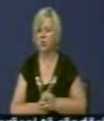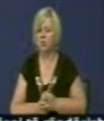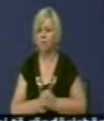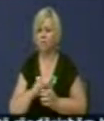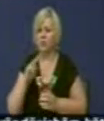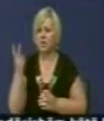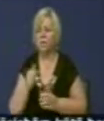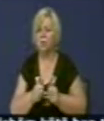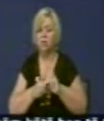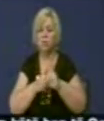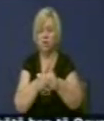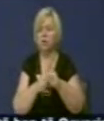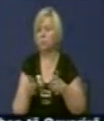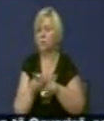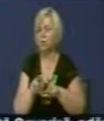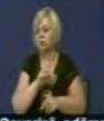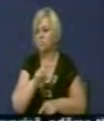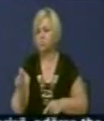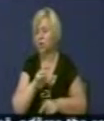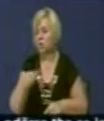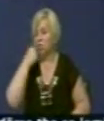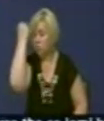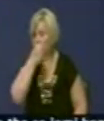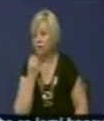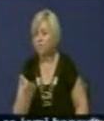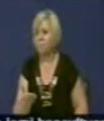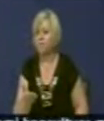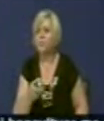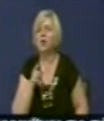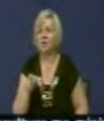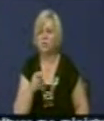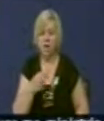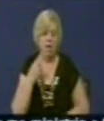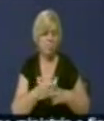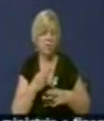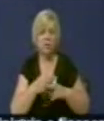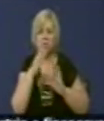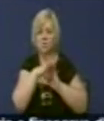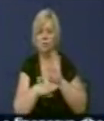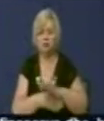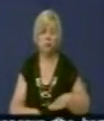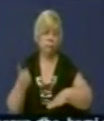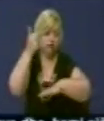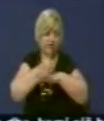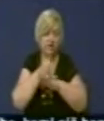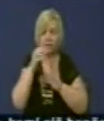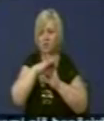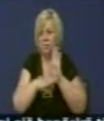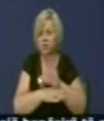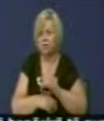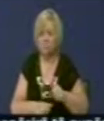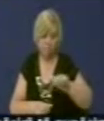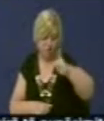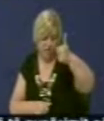pranon pavarësinë e shtetit tonë të Republikës së Kosovës. E dyta, zyrtarët e EULEX-it bashkë me familjet e